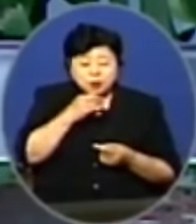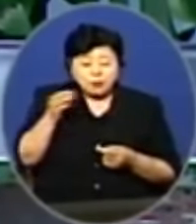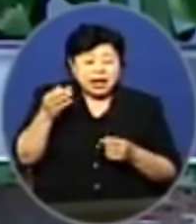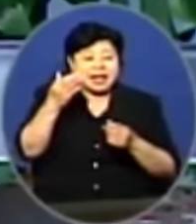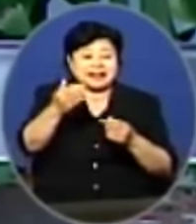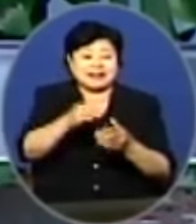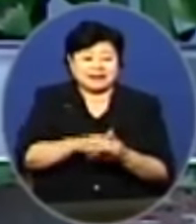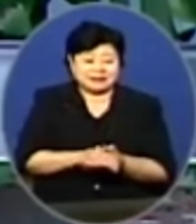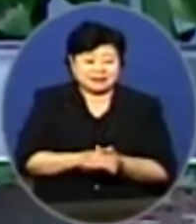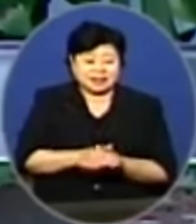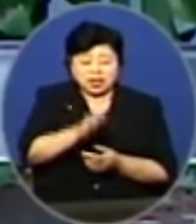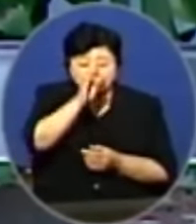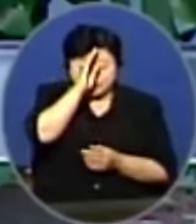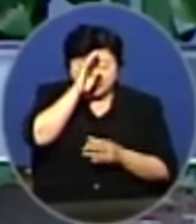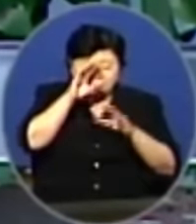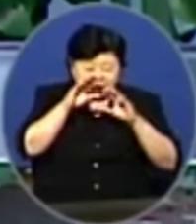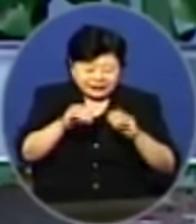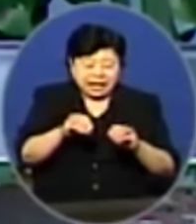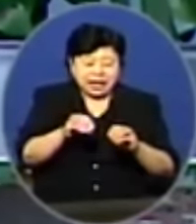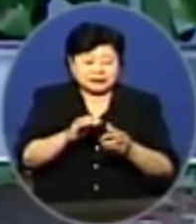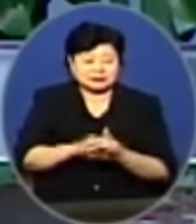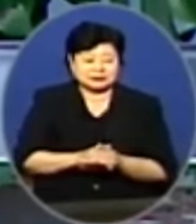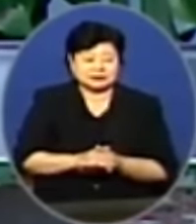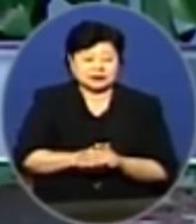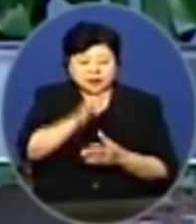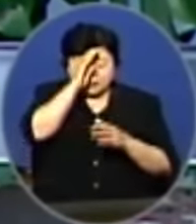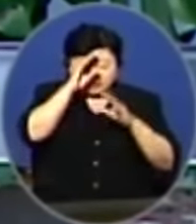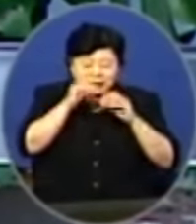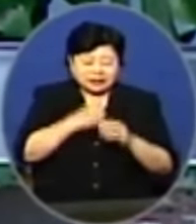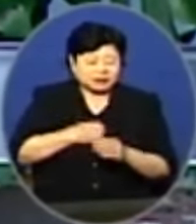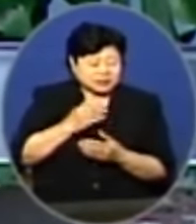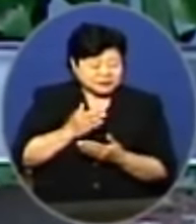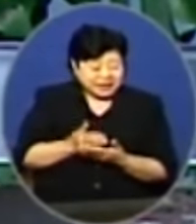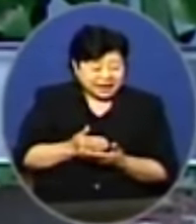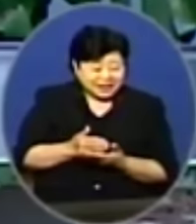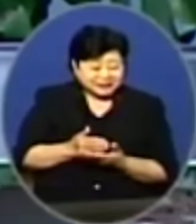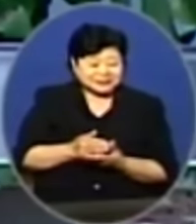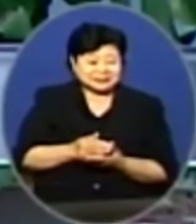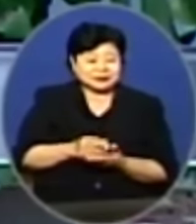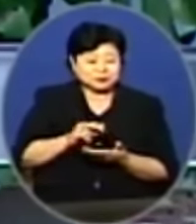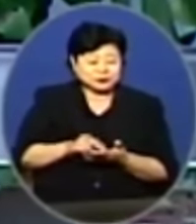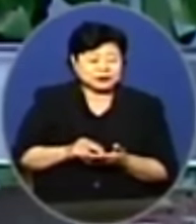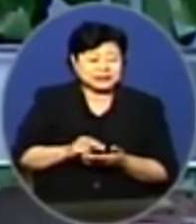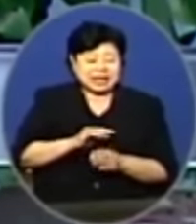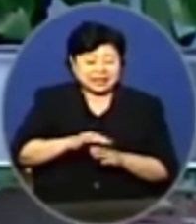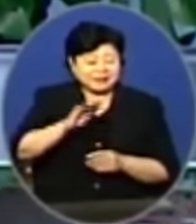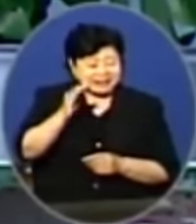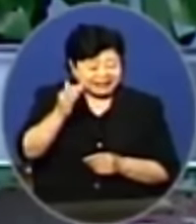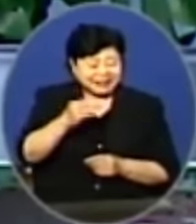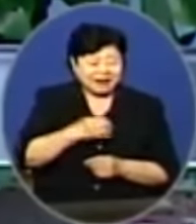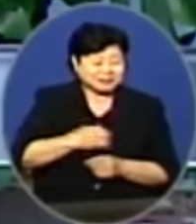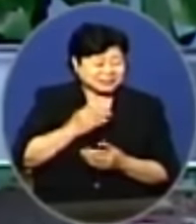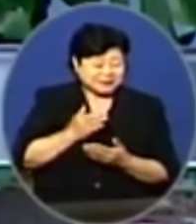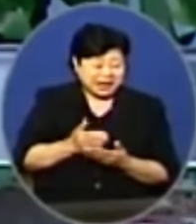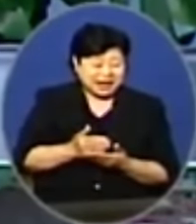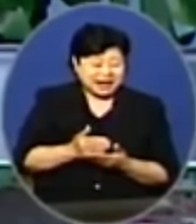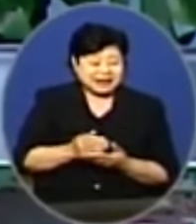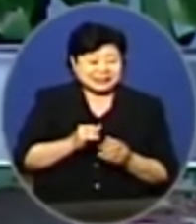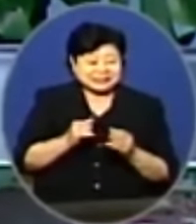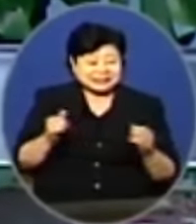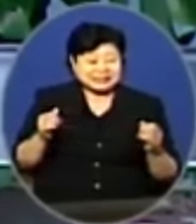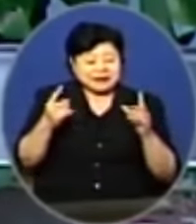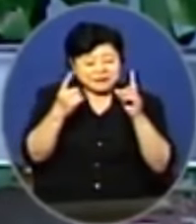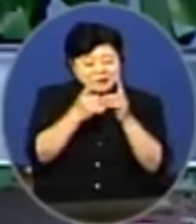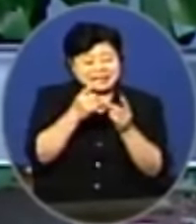말해주는 것입니다. 병은 병이 나았다고, 이제 나았으니 걱정하지 마라. 문제가 해결되었습니다. 사람 만날 사람